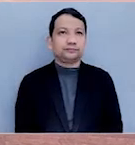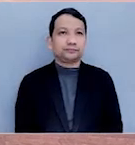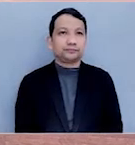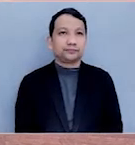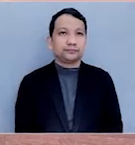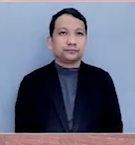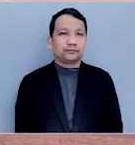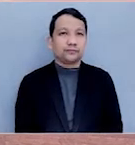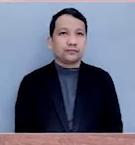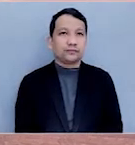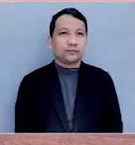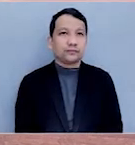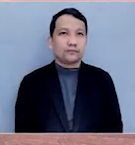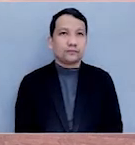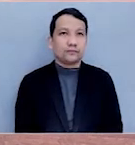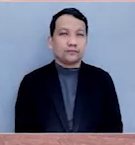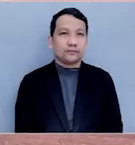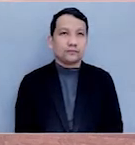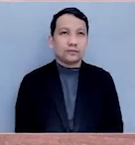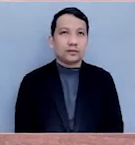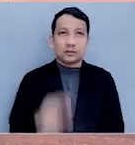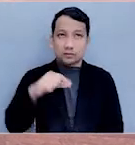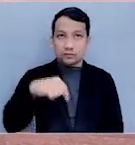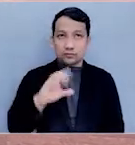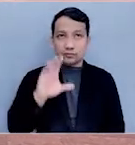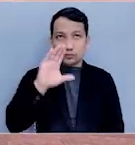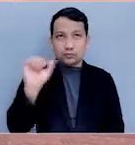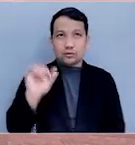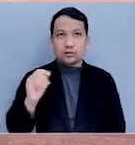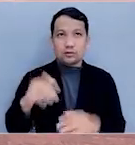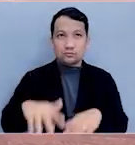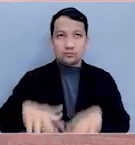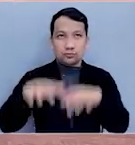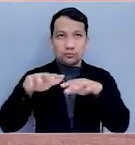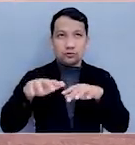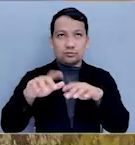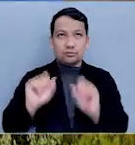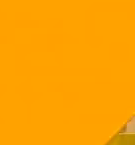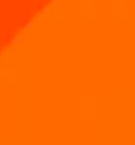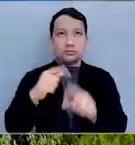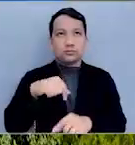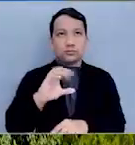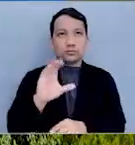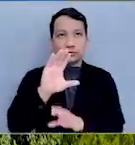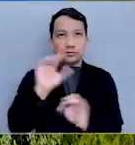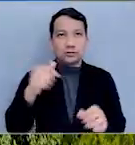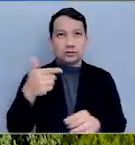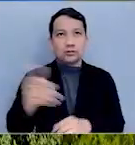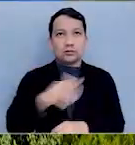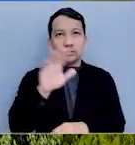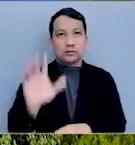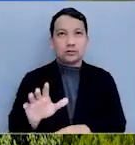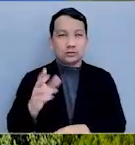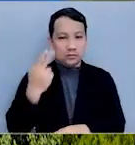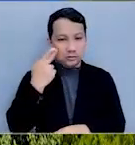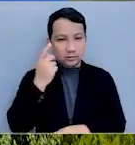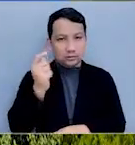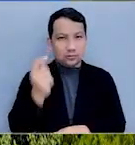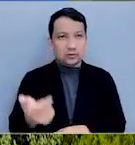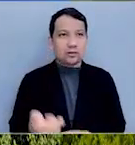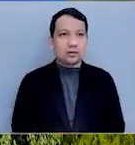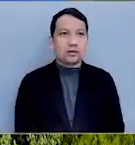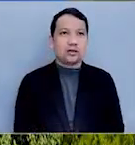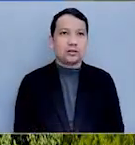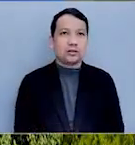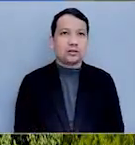Pahirap pa naman ang biyahe ng mga motorista sa Quezon City dahil din sa baha. Live mula sa QC na sa frontline ng balita ngayon si Hannibal Talete.